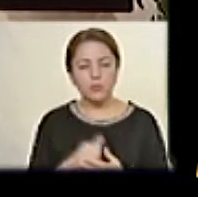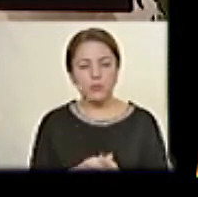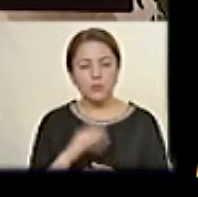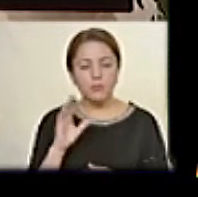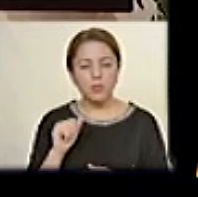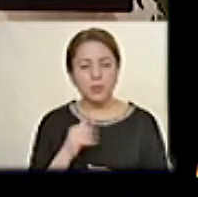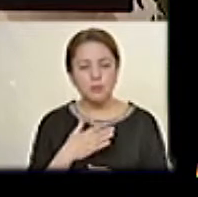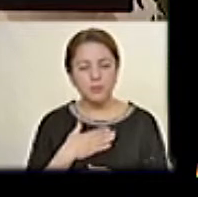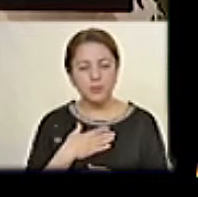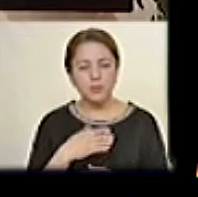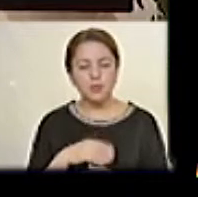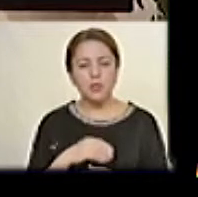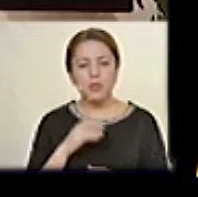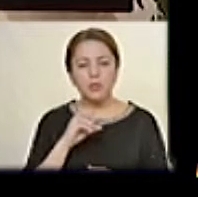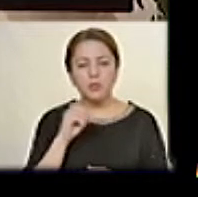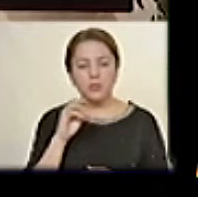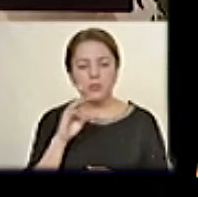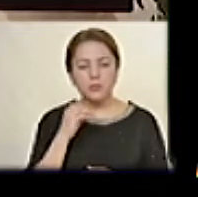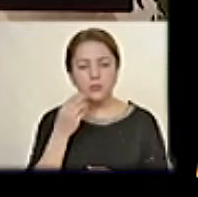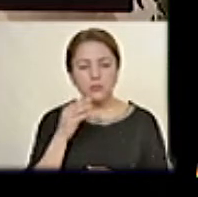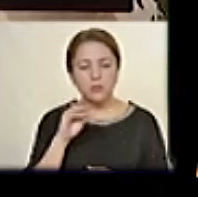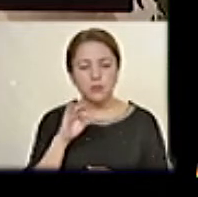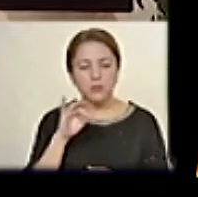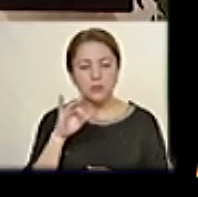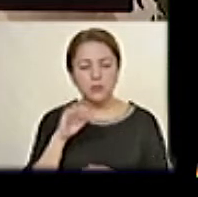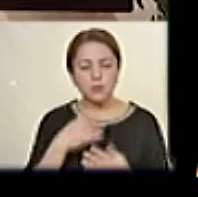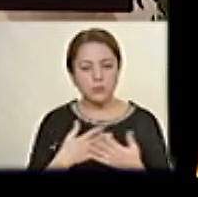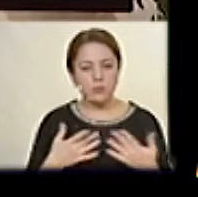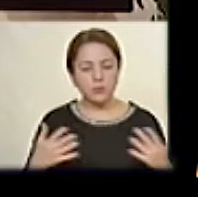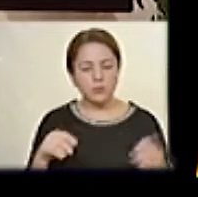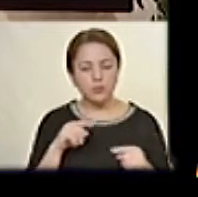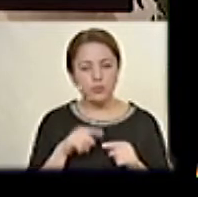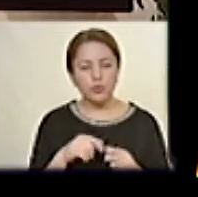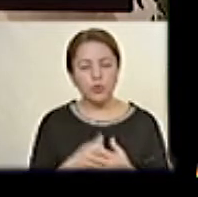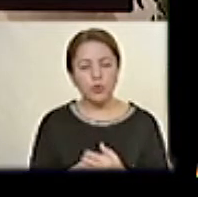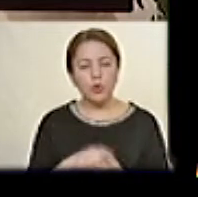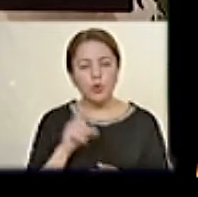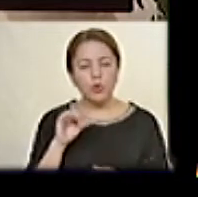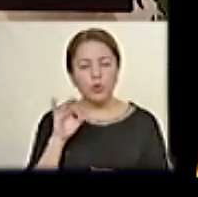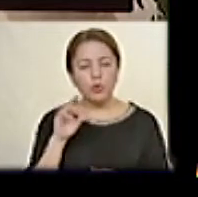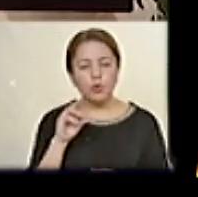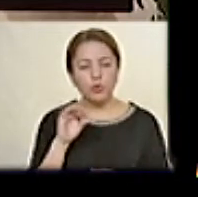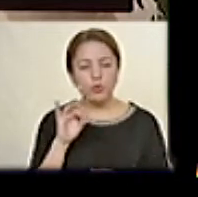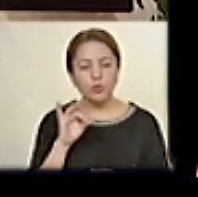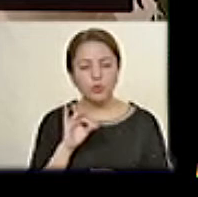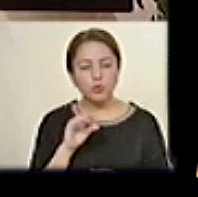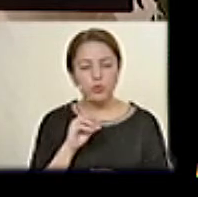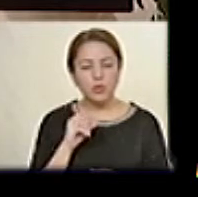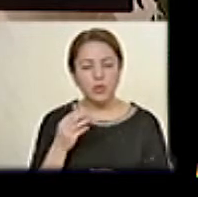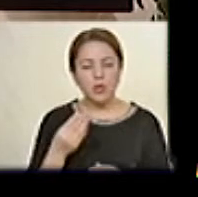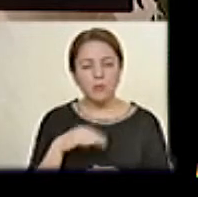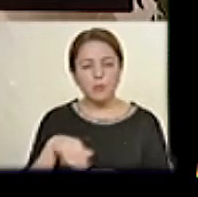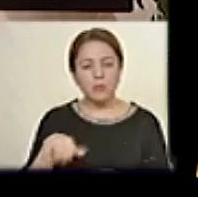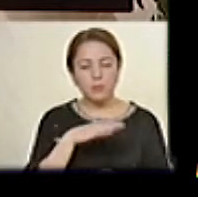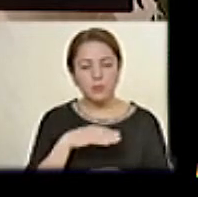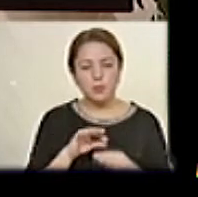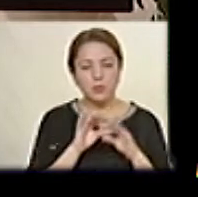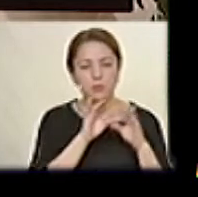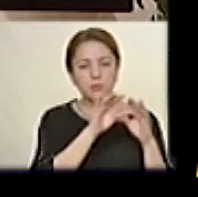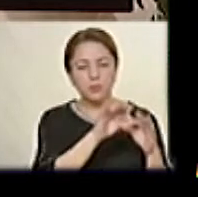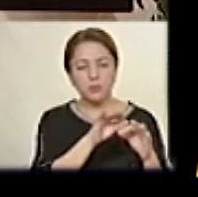bizda yetishtirilayotgan mahsulotlar ham, demak, bevosita ana shu xorijiy mamlakatlar bozorlariga tashishda ham,